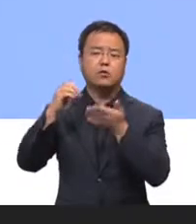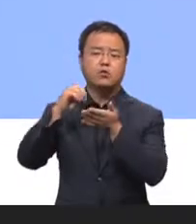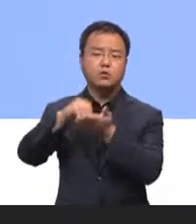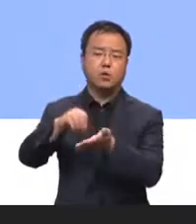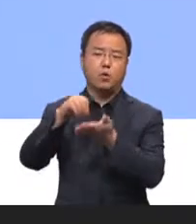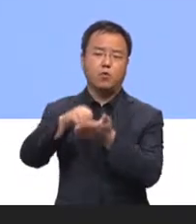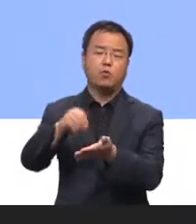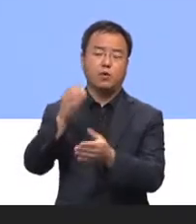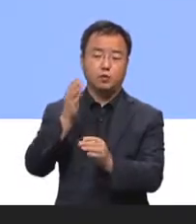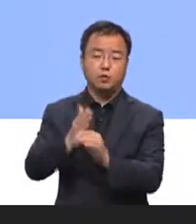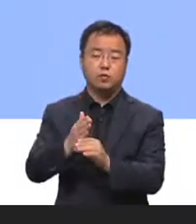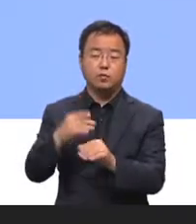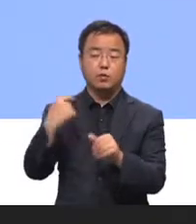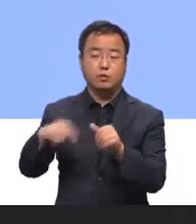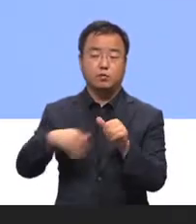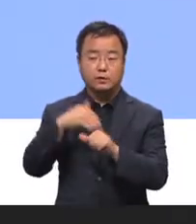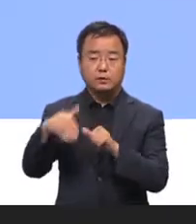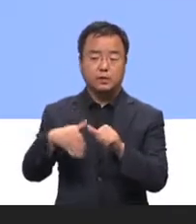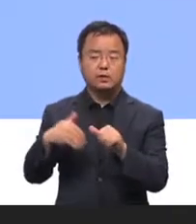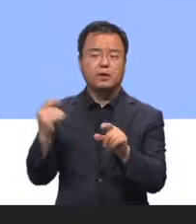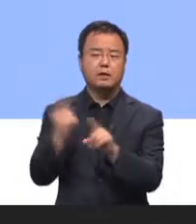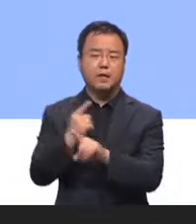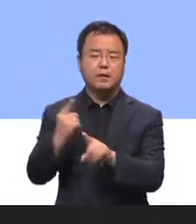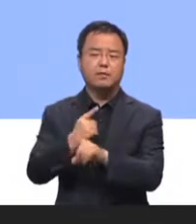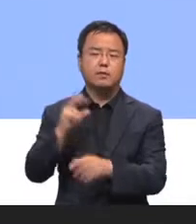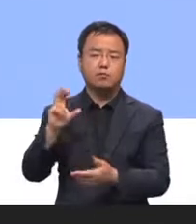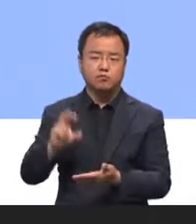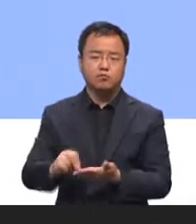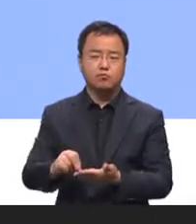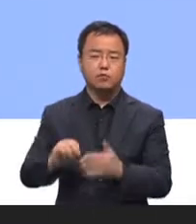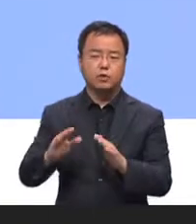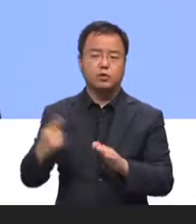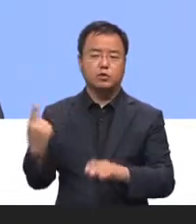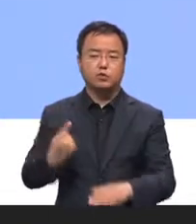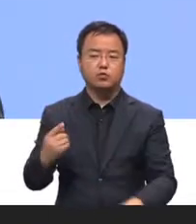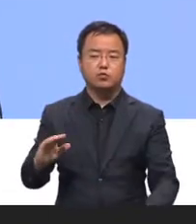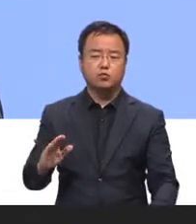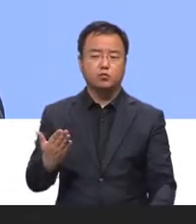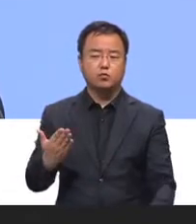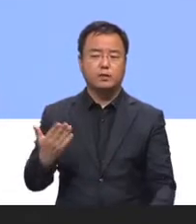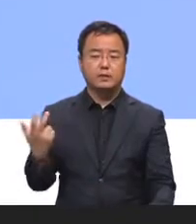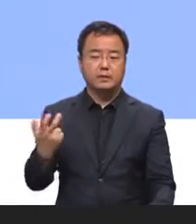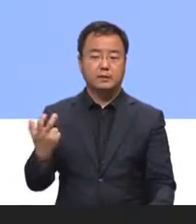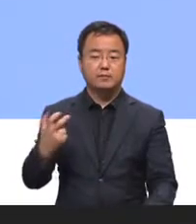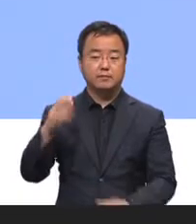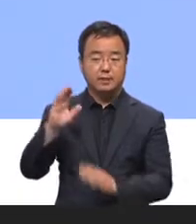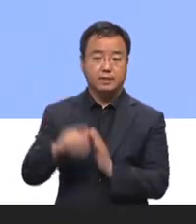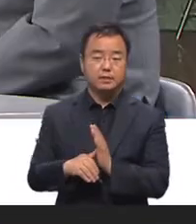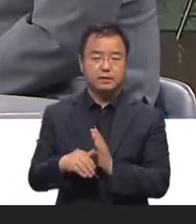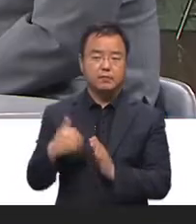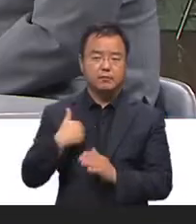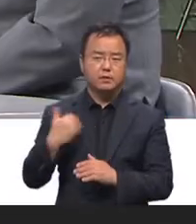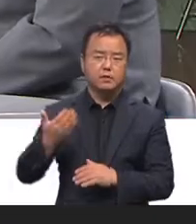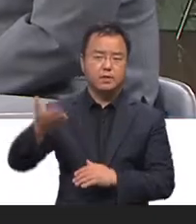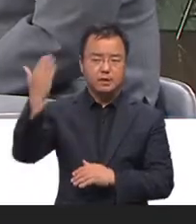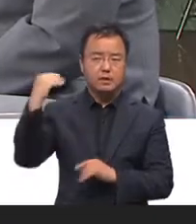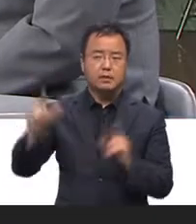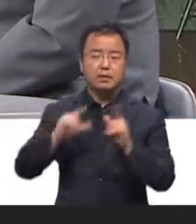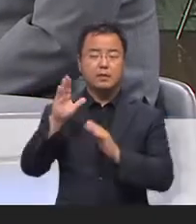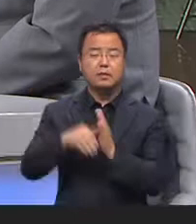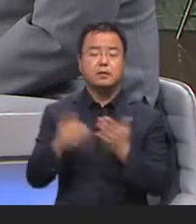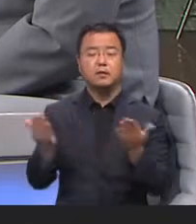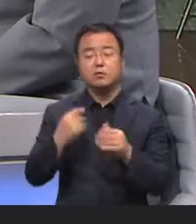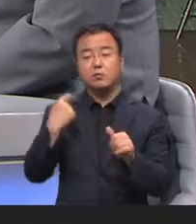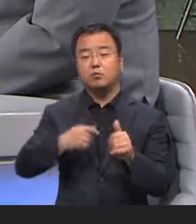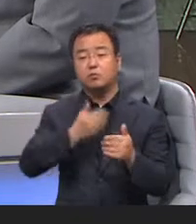교육 체제 개편이 문제가 있는 것이다 그래서 1970년대 저희들 우리들 3대 때는 어 직업 교육도 굉장히 중요해